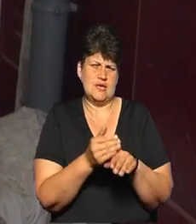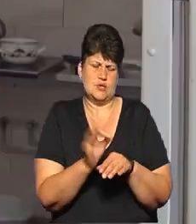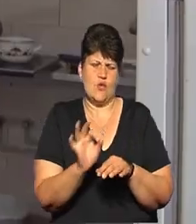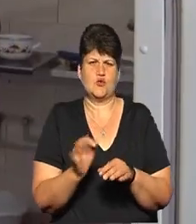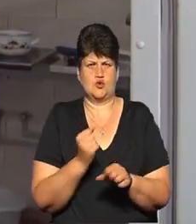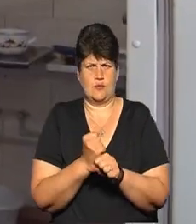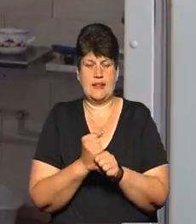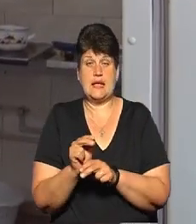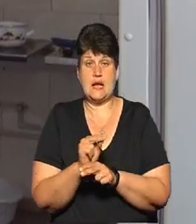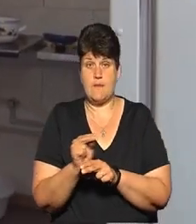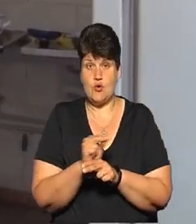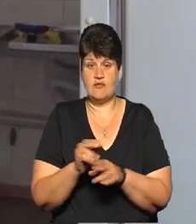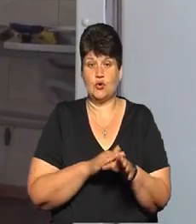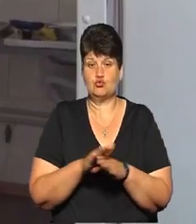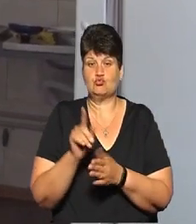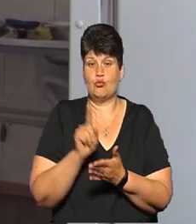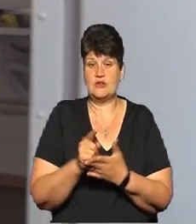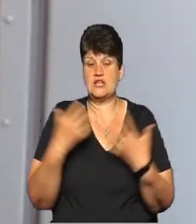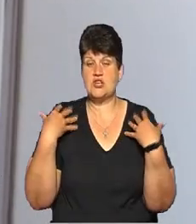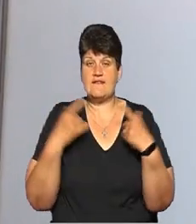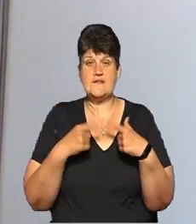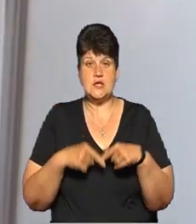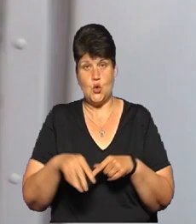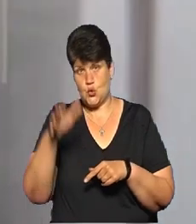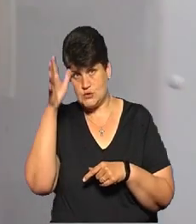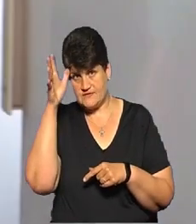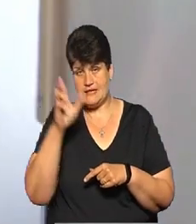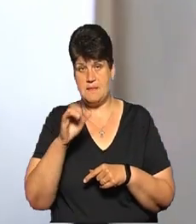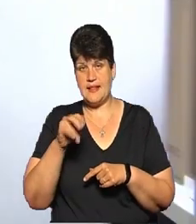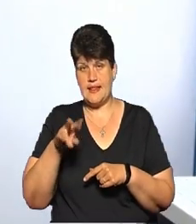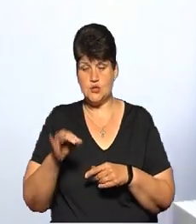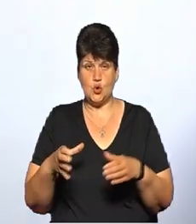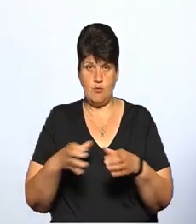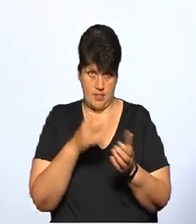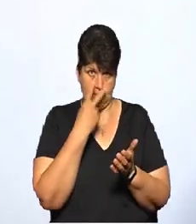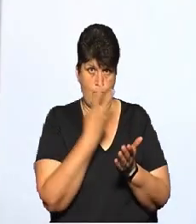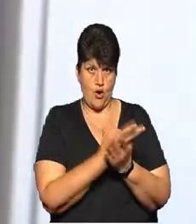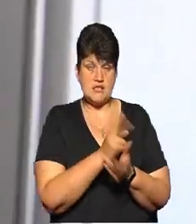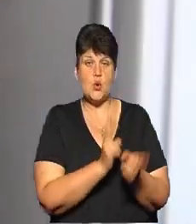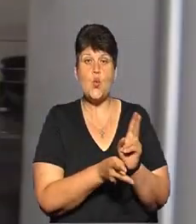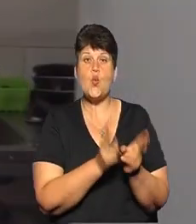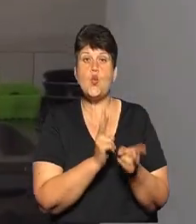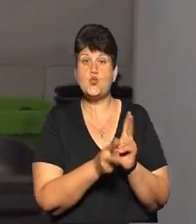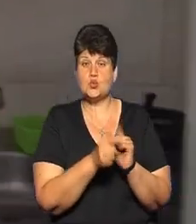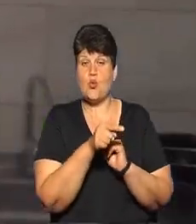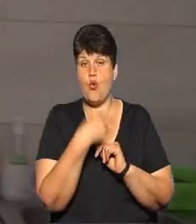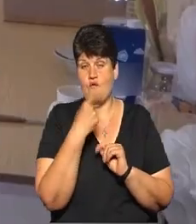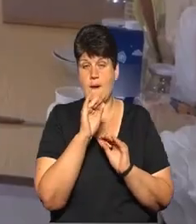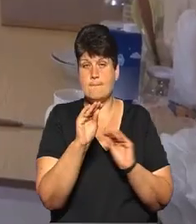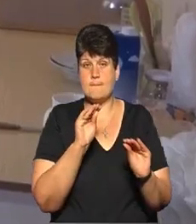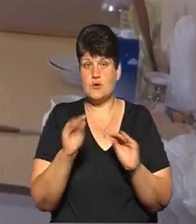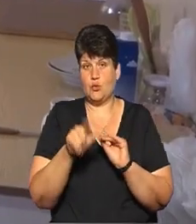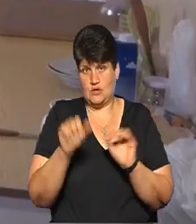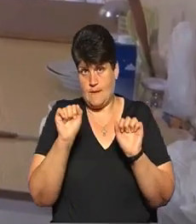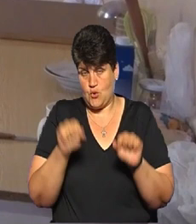ремонти. Виконувач обов'язків начальника відділу освіти Білецької громади Петро Бабій показує кухню. Каже, її обладнали, щоб люди